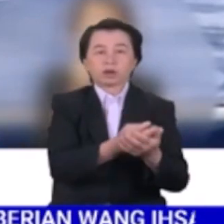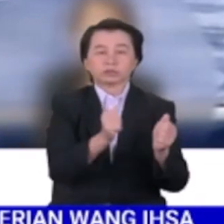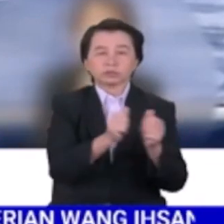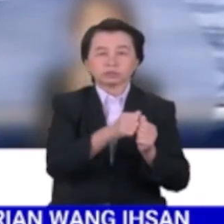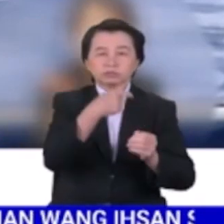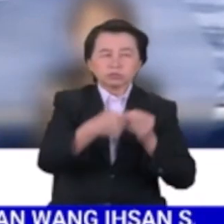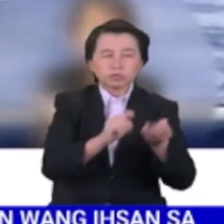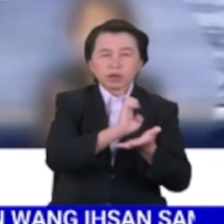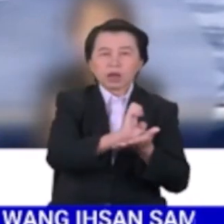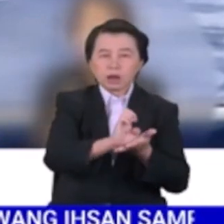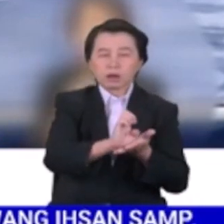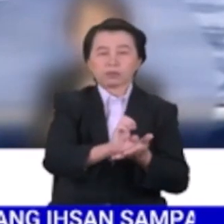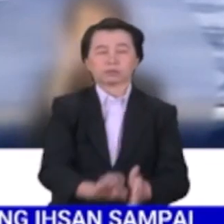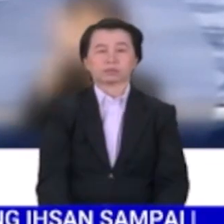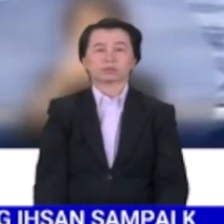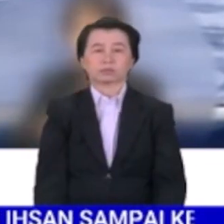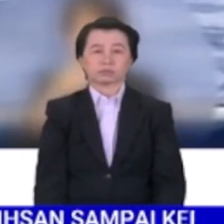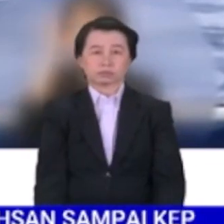bersesuaian.